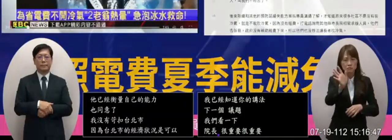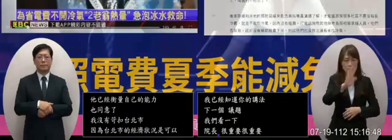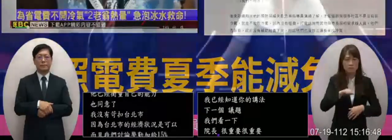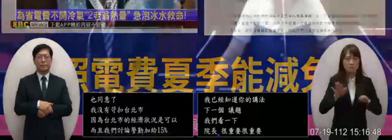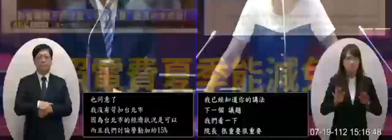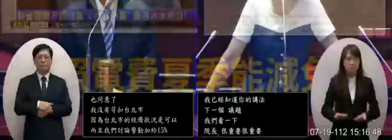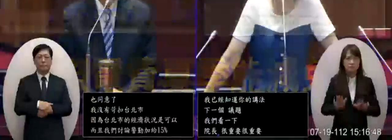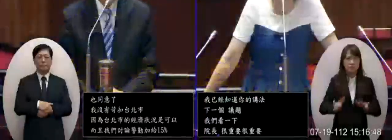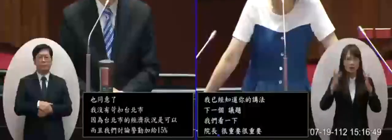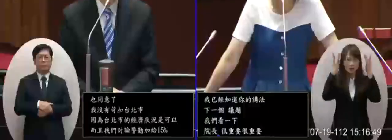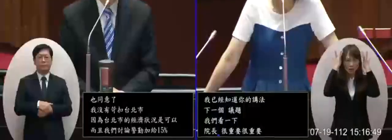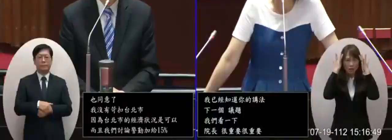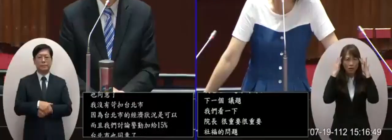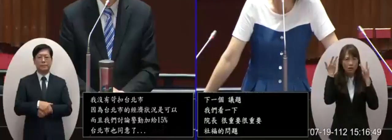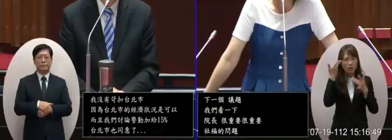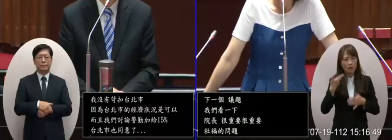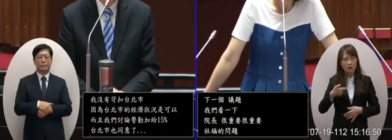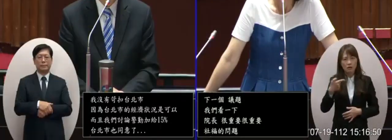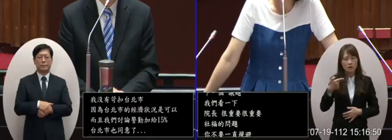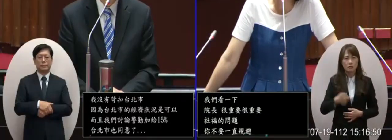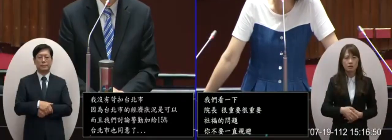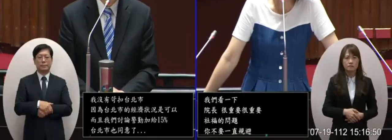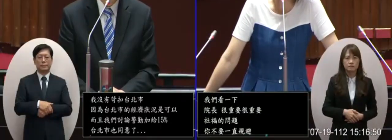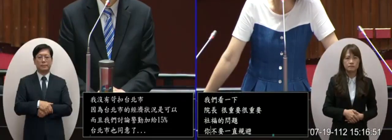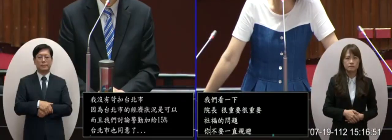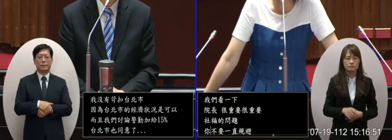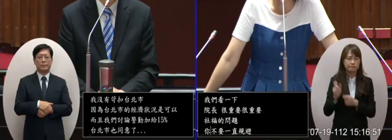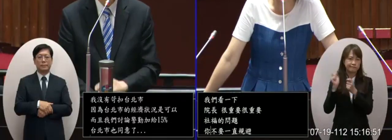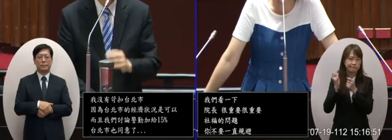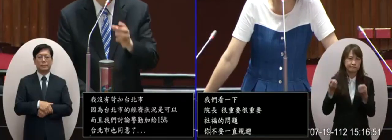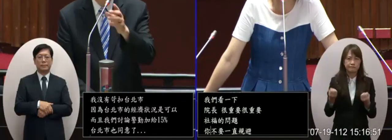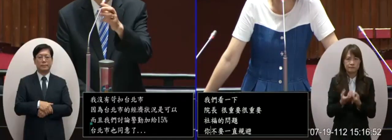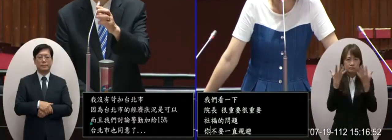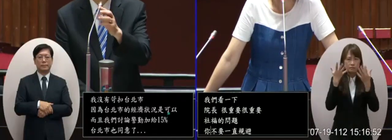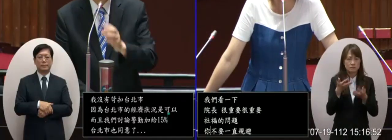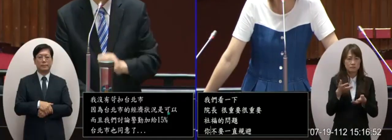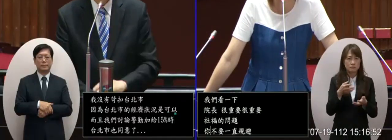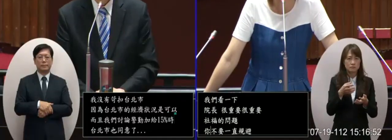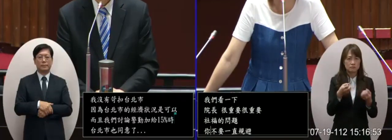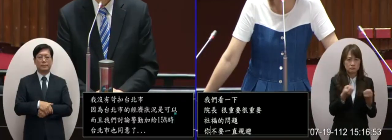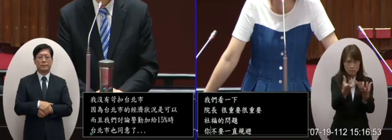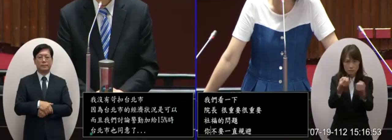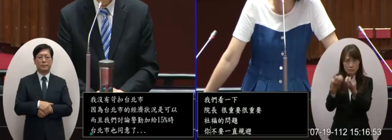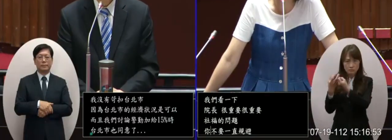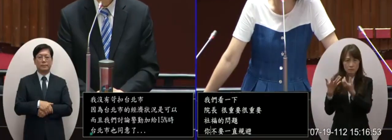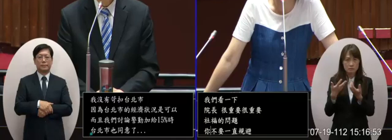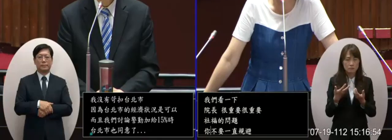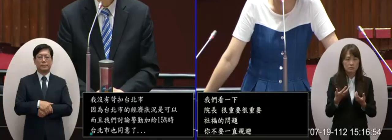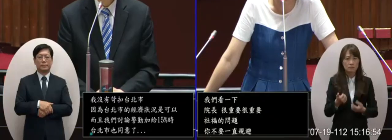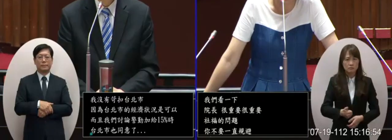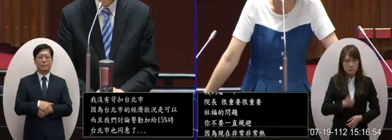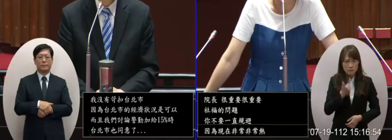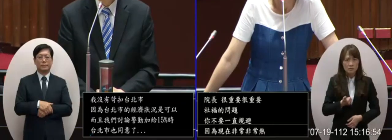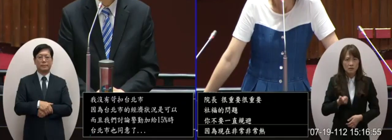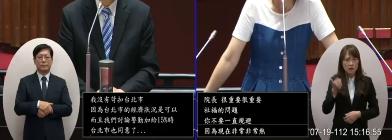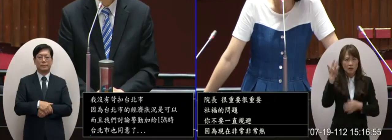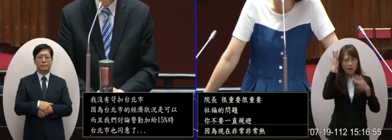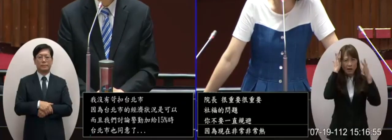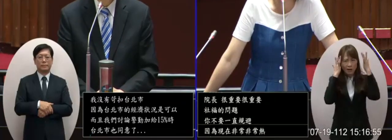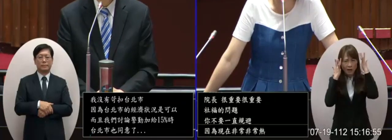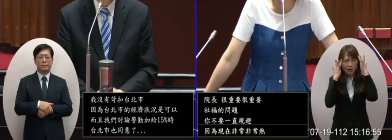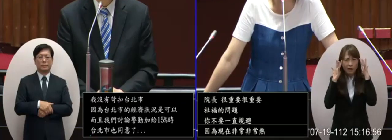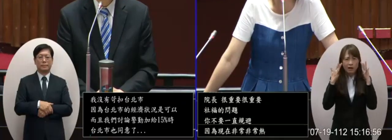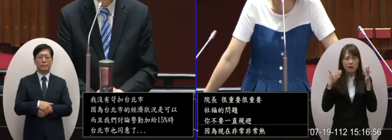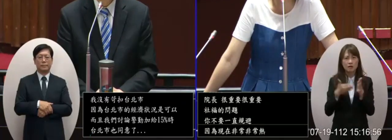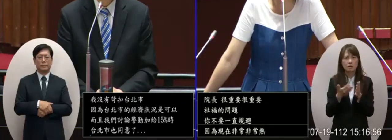非常非常热哈，那最近发生了很多，事实上真的有热死人的状况。那